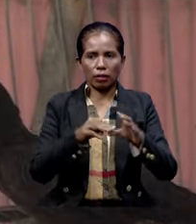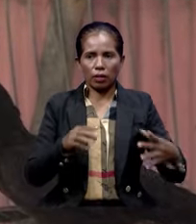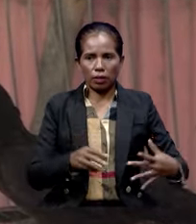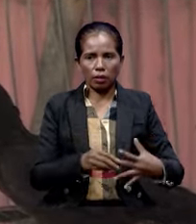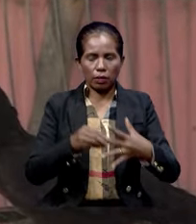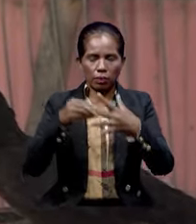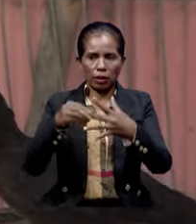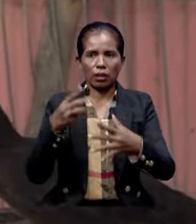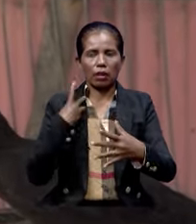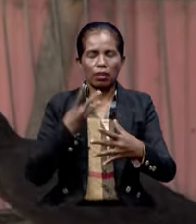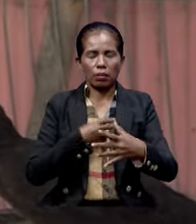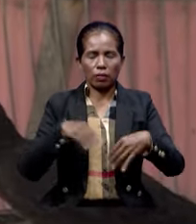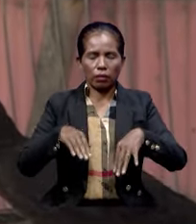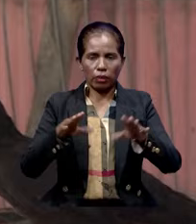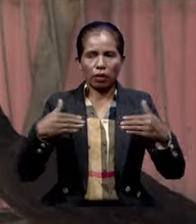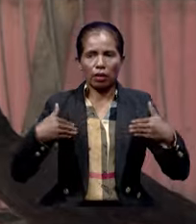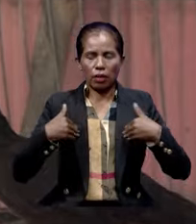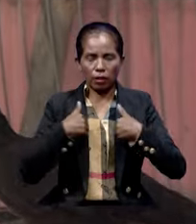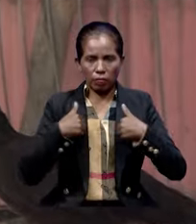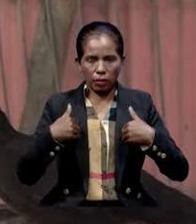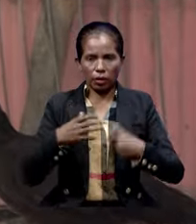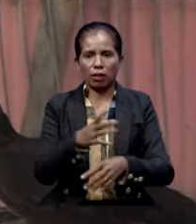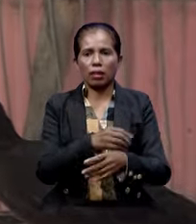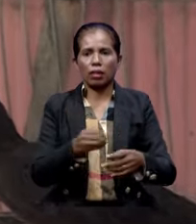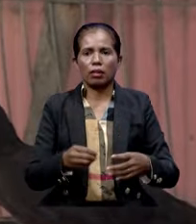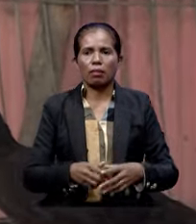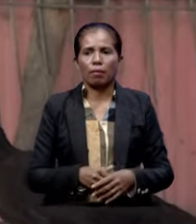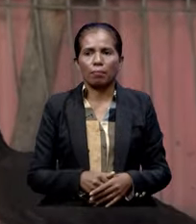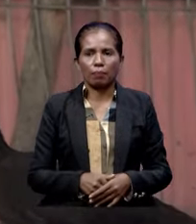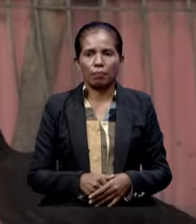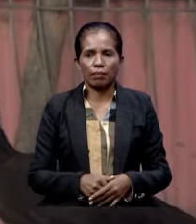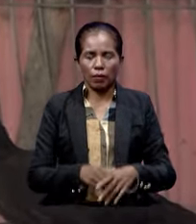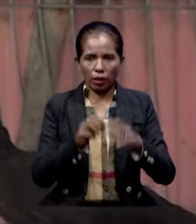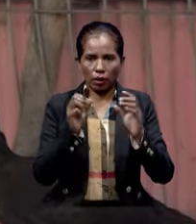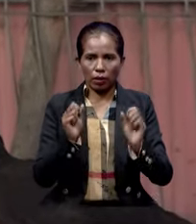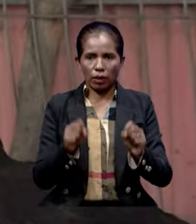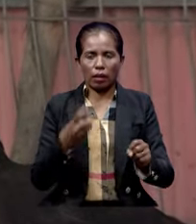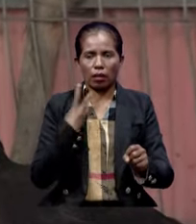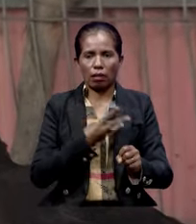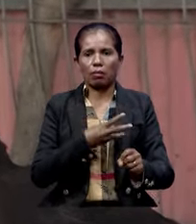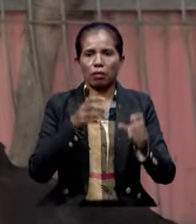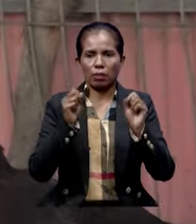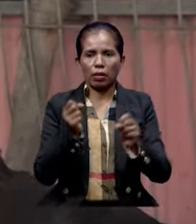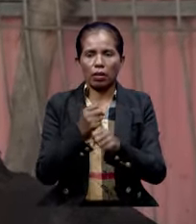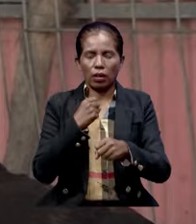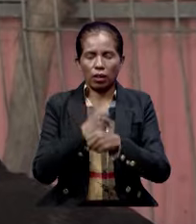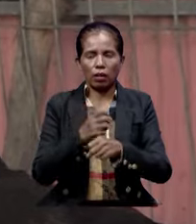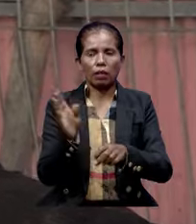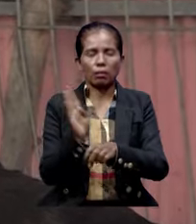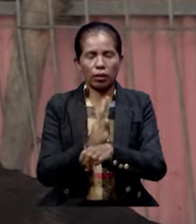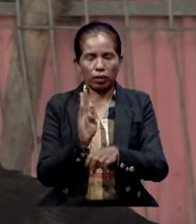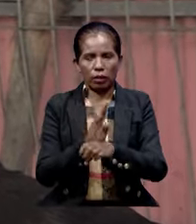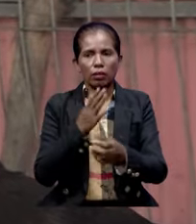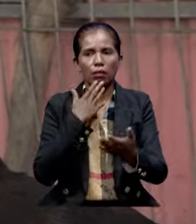mai ami ne be fang animal atu mune ambele halau amne negosi bau